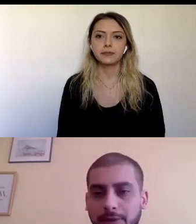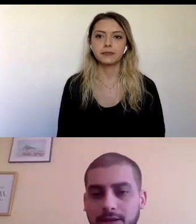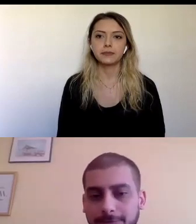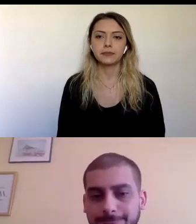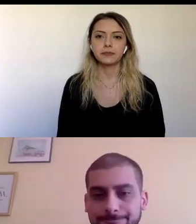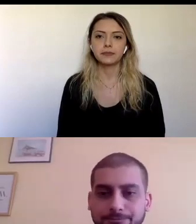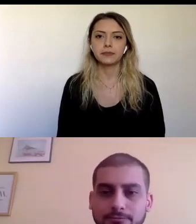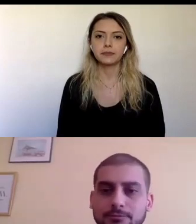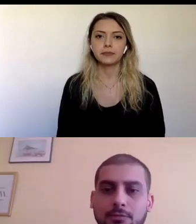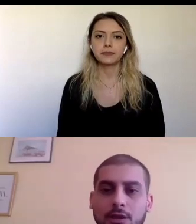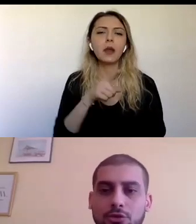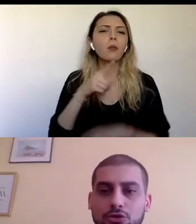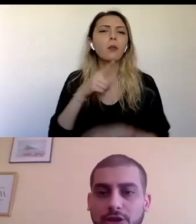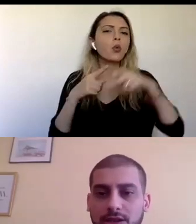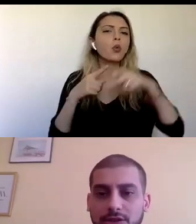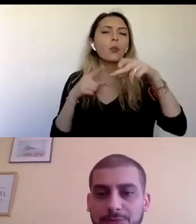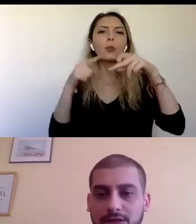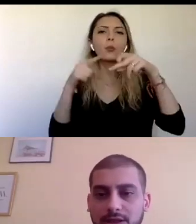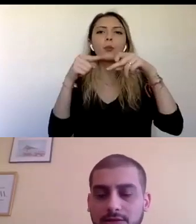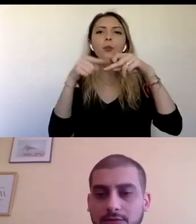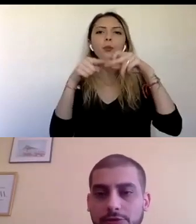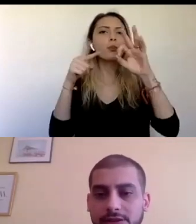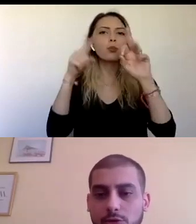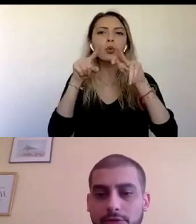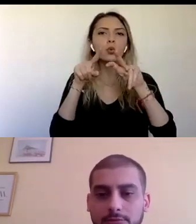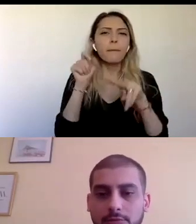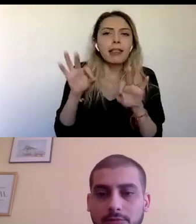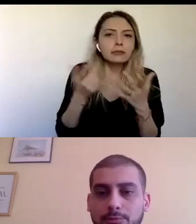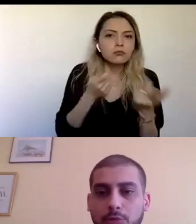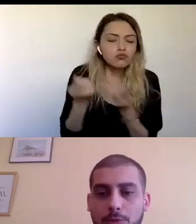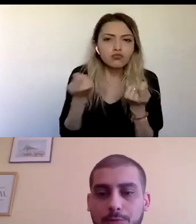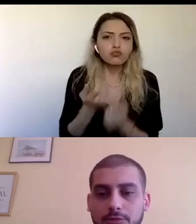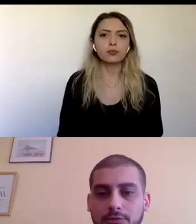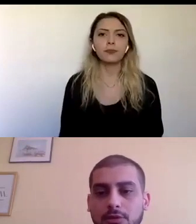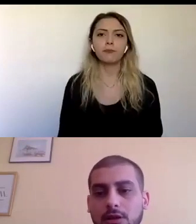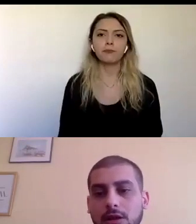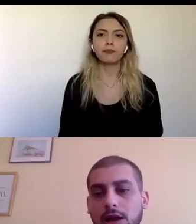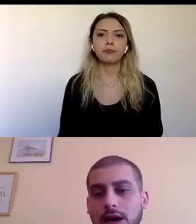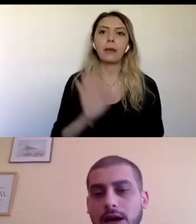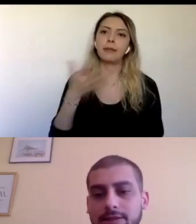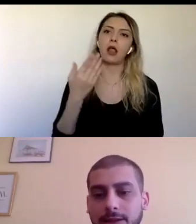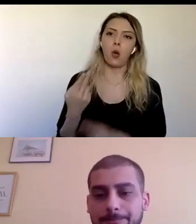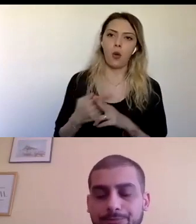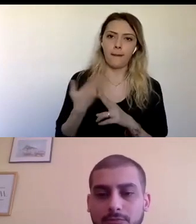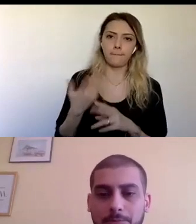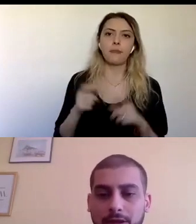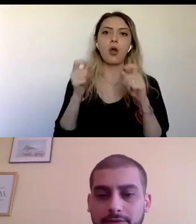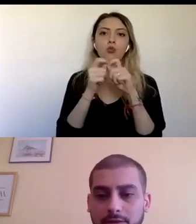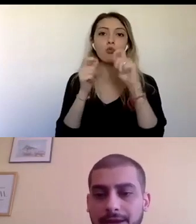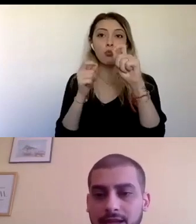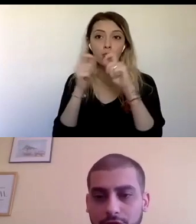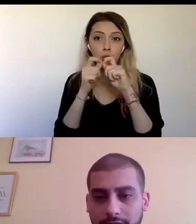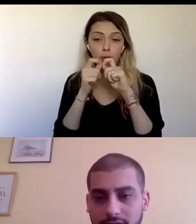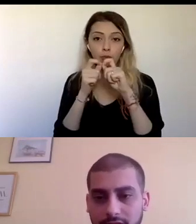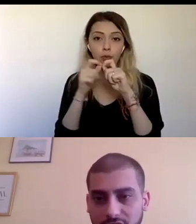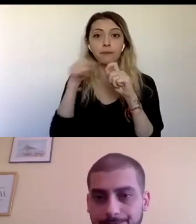Proton Mail şu şekilde çalışmakta. Örnek veriyorum, Bob Alice'e bir